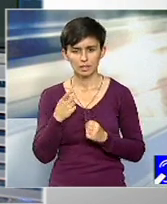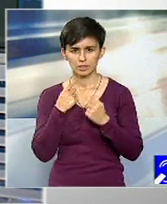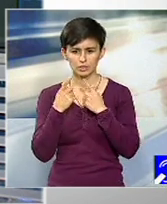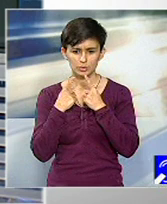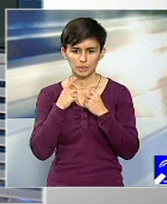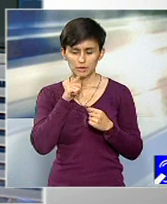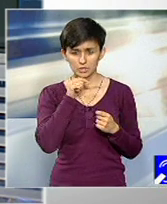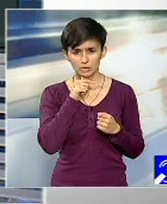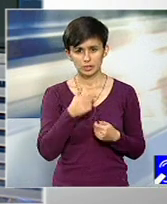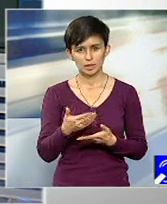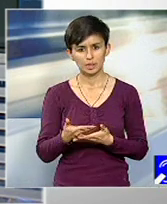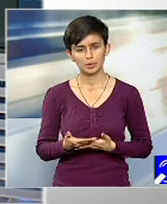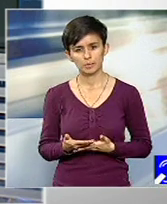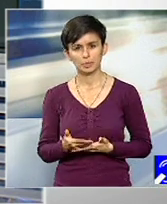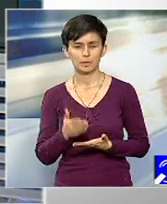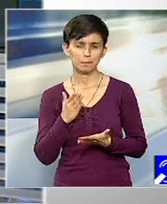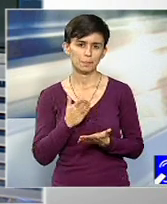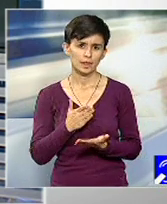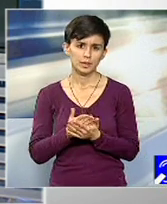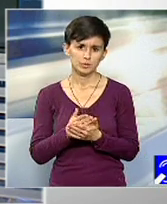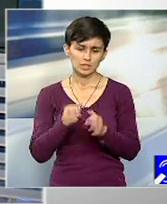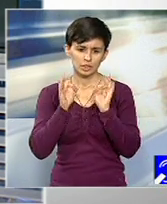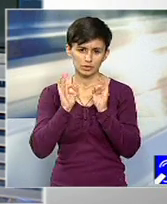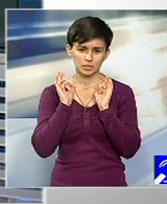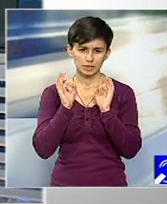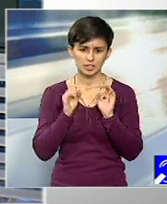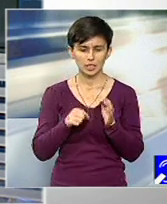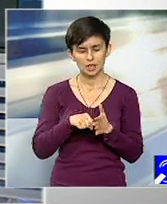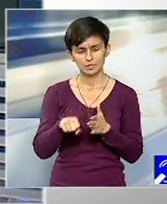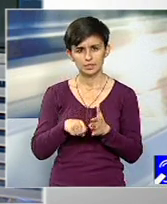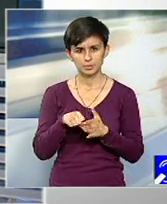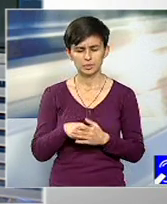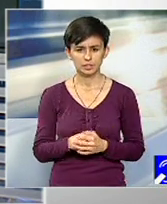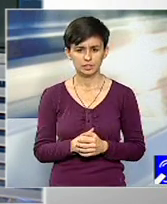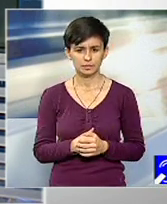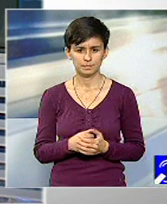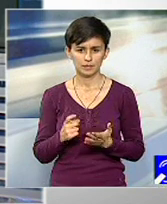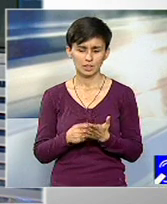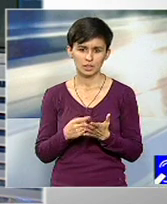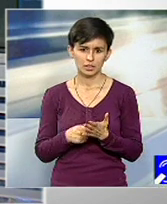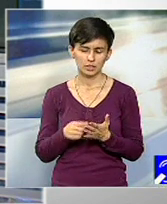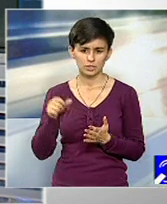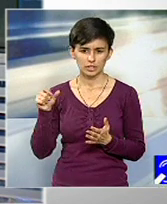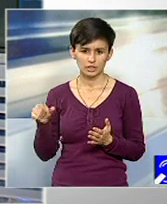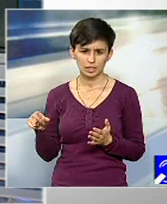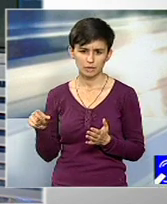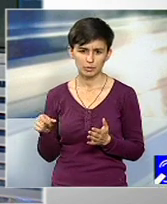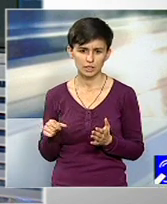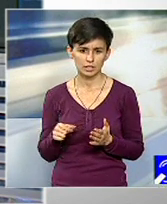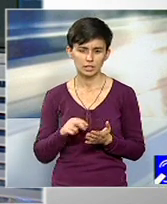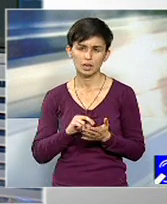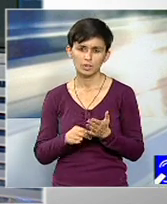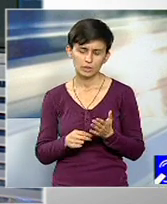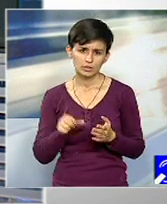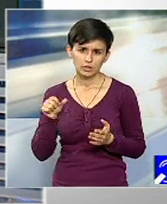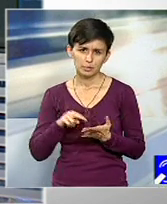primim drepturile de utilizare ale filmului. În general cerem acordul producătorului, dacă producătorii sunt de